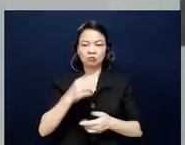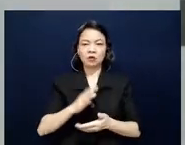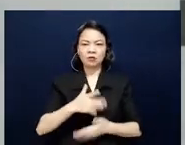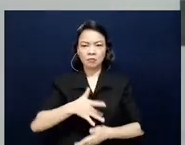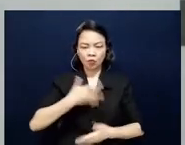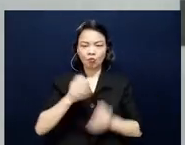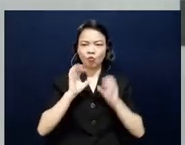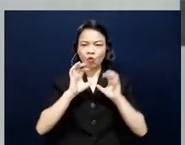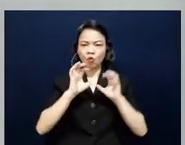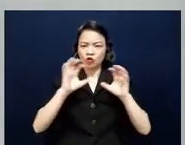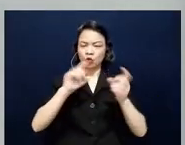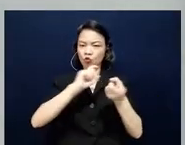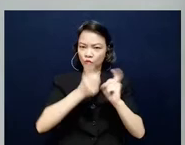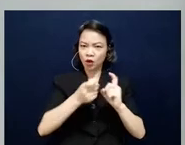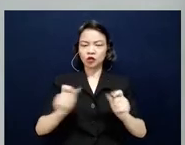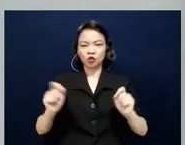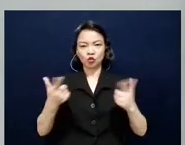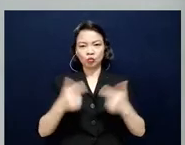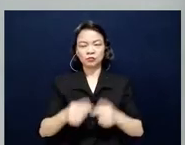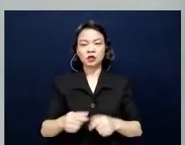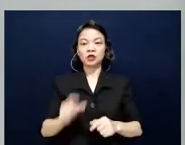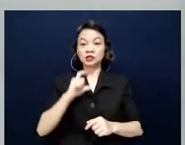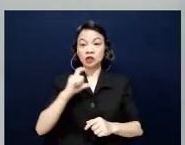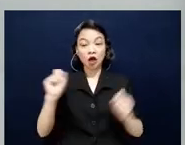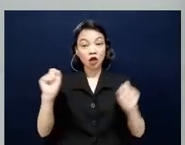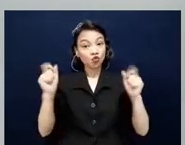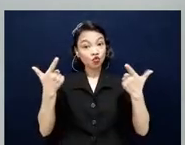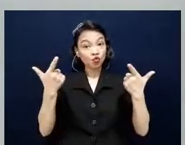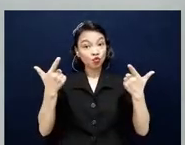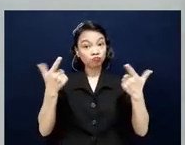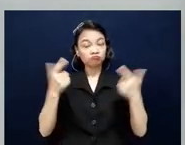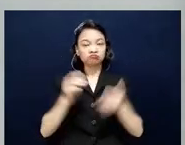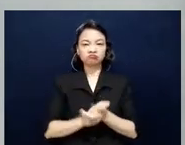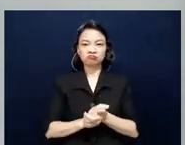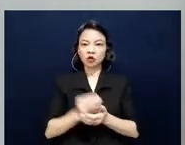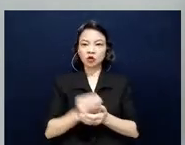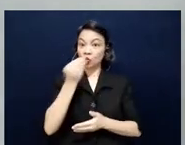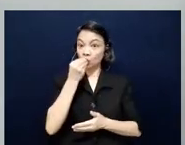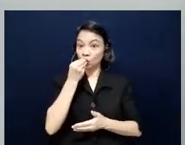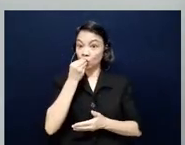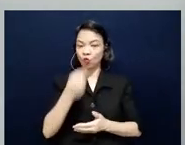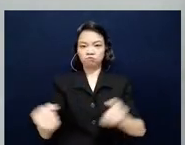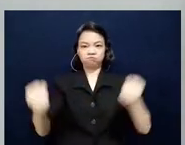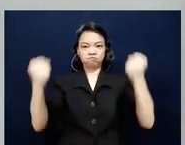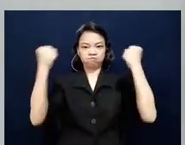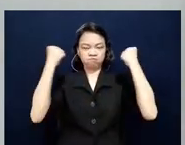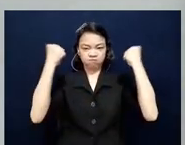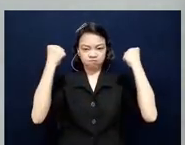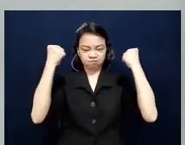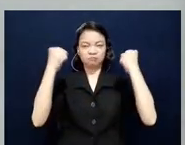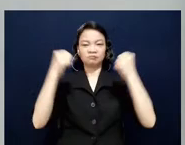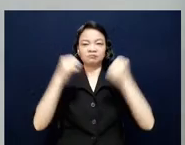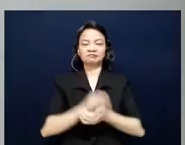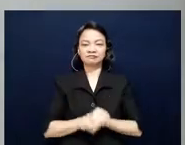seperti gaya hidupku, lalu asupan nutrisi yang aku makan